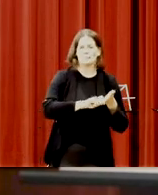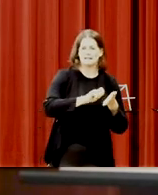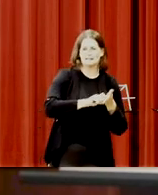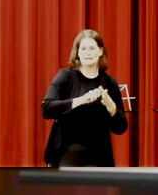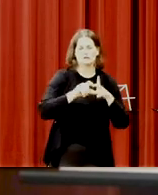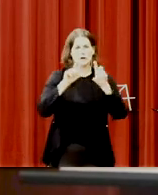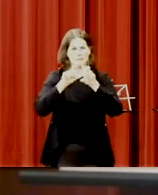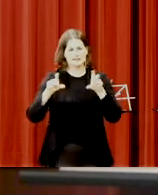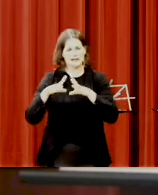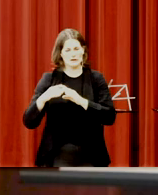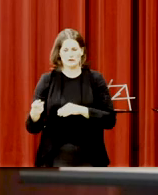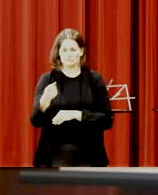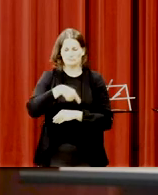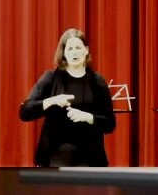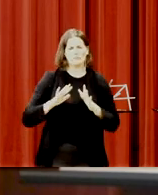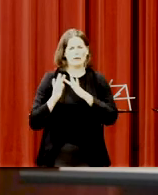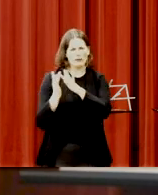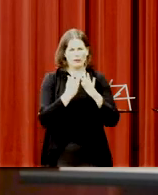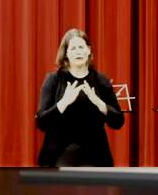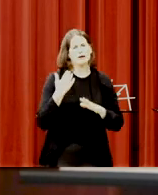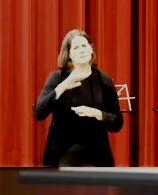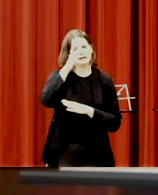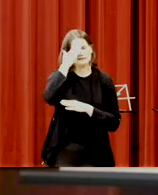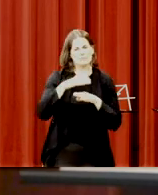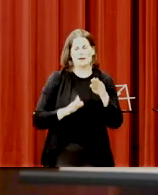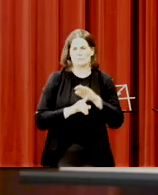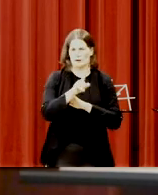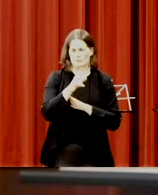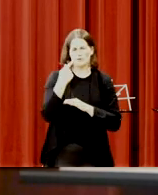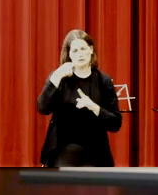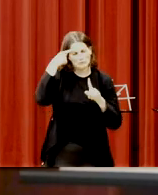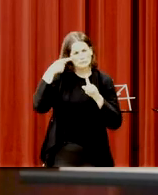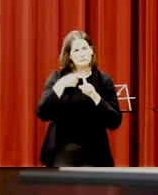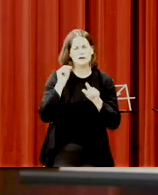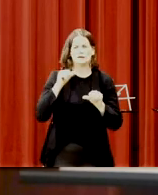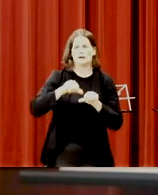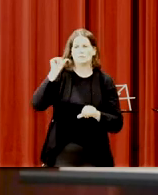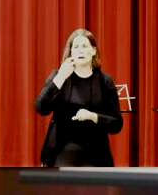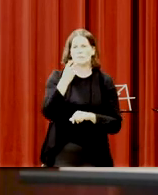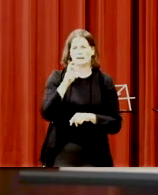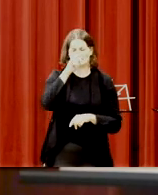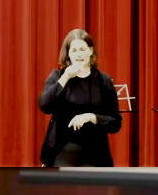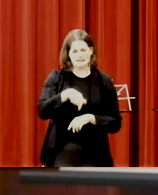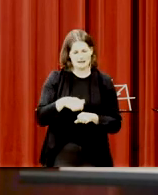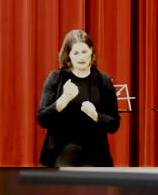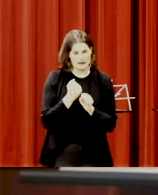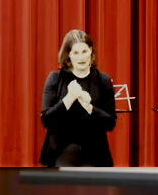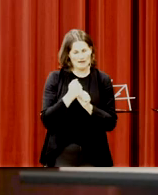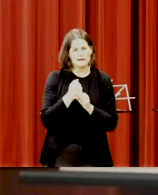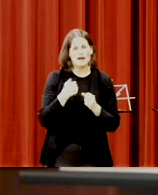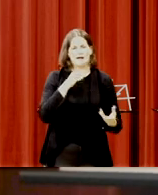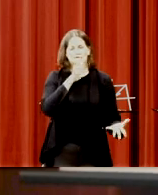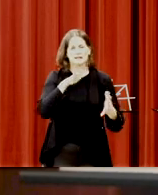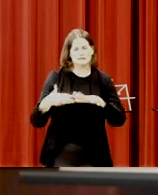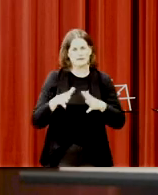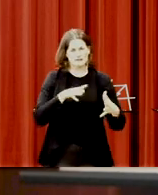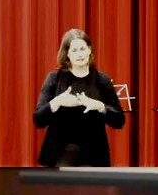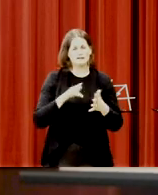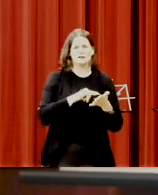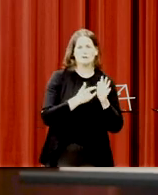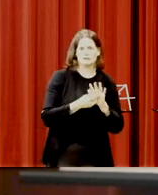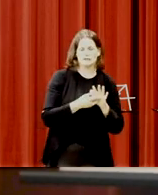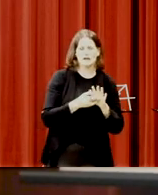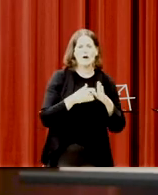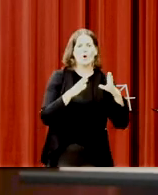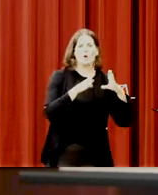la transferència de tecnologia entre la universitat i empresa, i sé perfectament quina és la importància d'aquesta harmonia